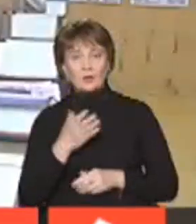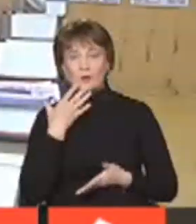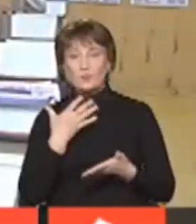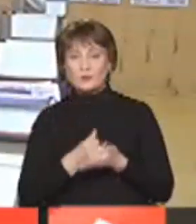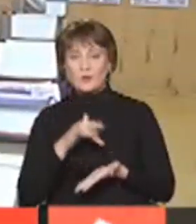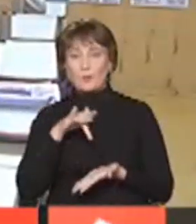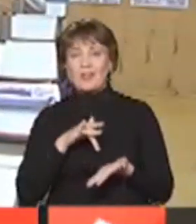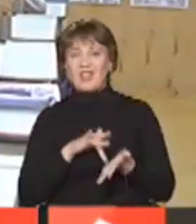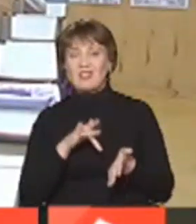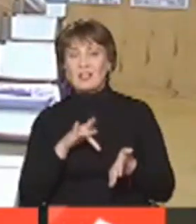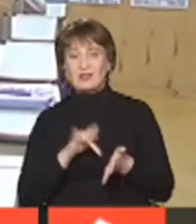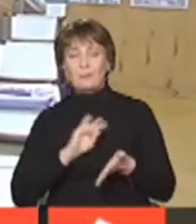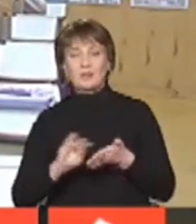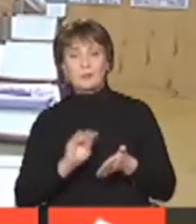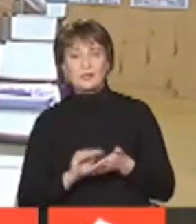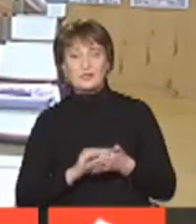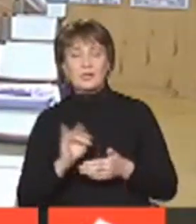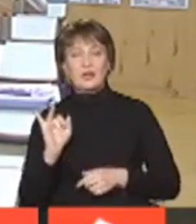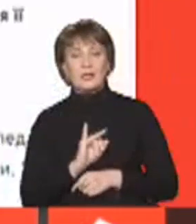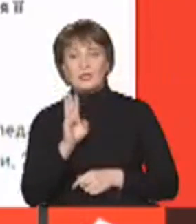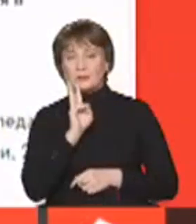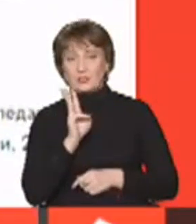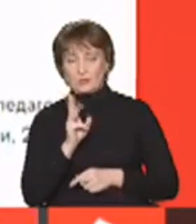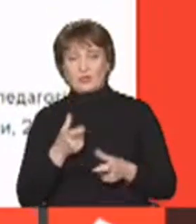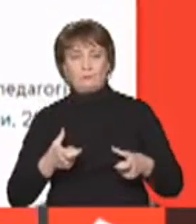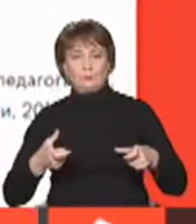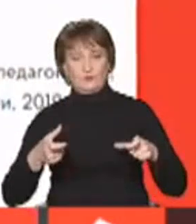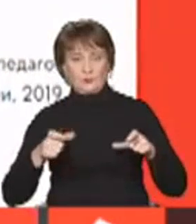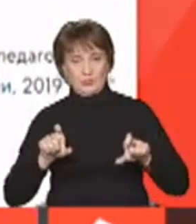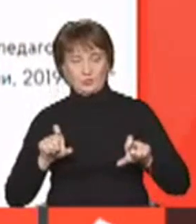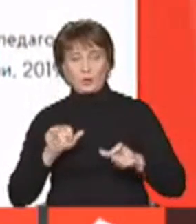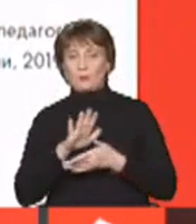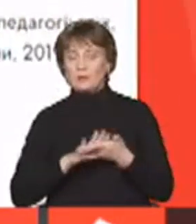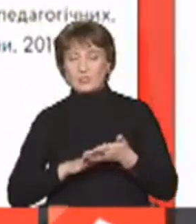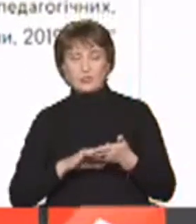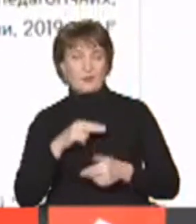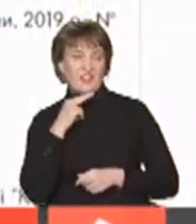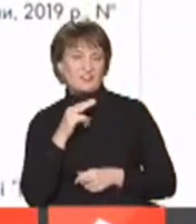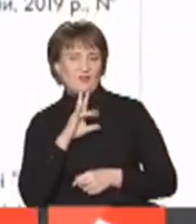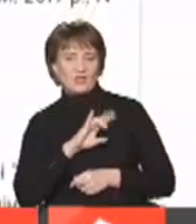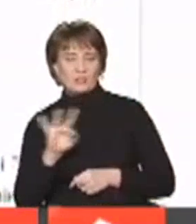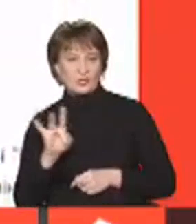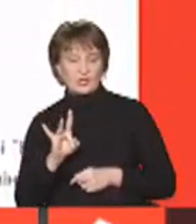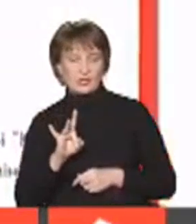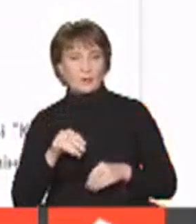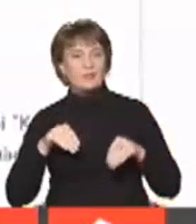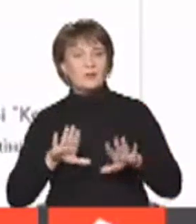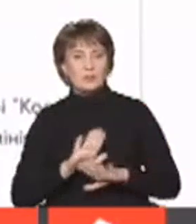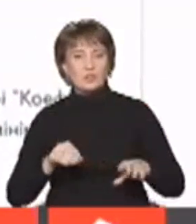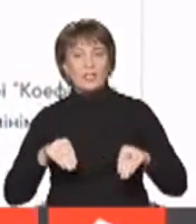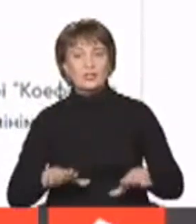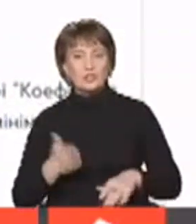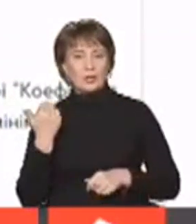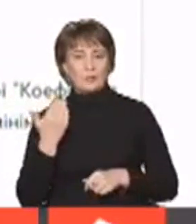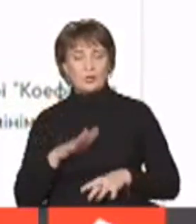своєму телеграмі написав, що зарплати освітян зростатимуть, далі цитую, незважаючи на необґрунтовані рішення минулої